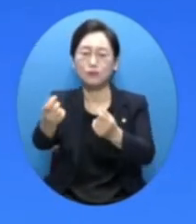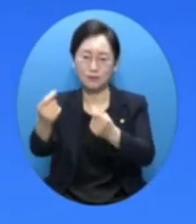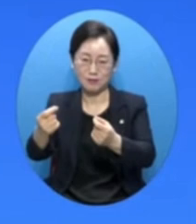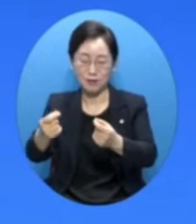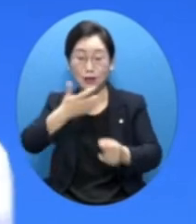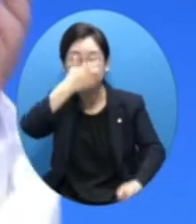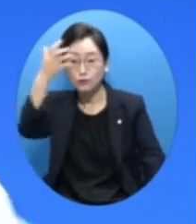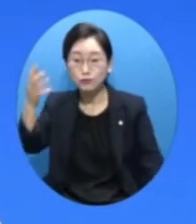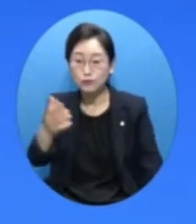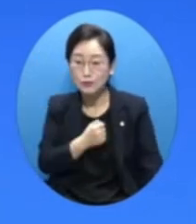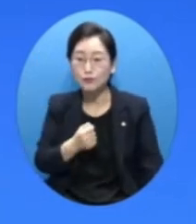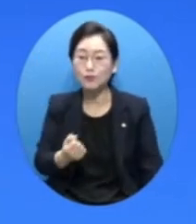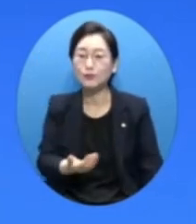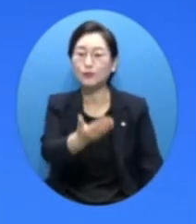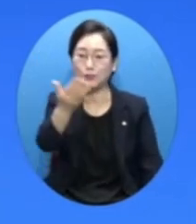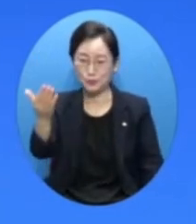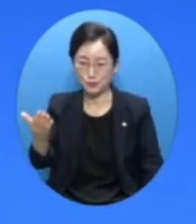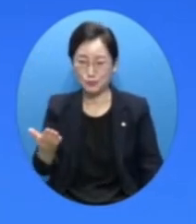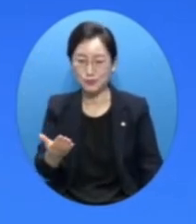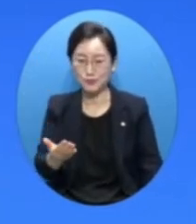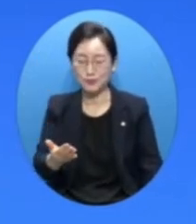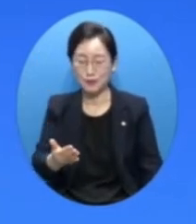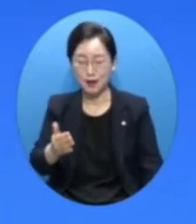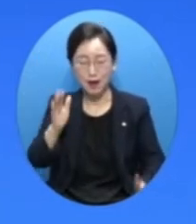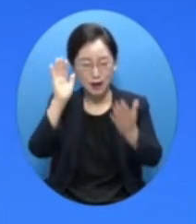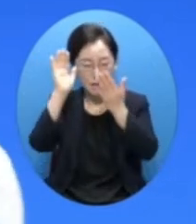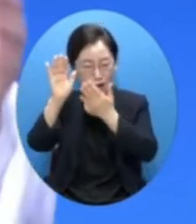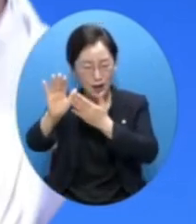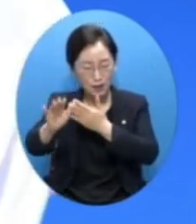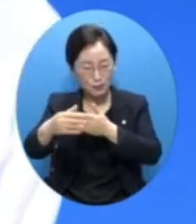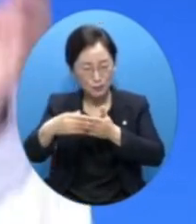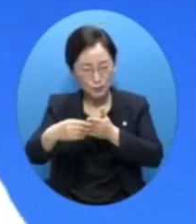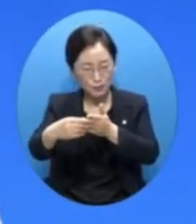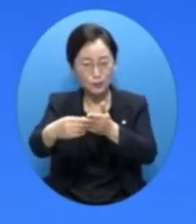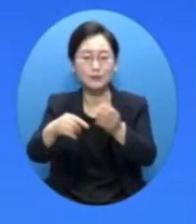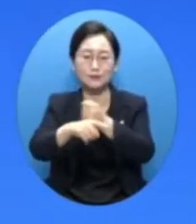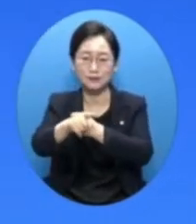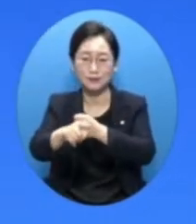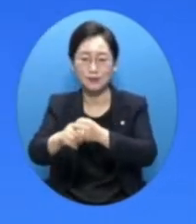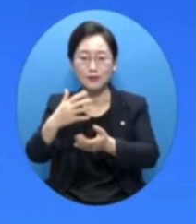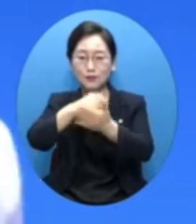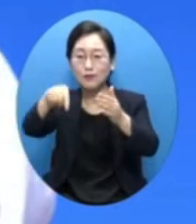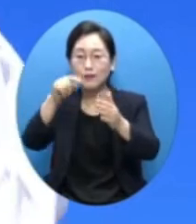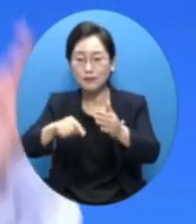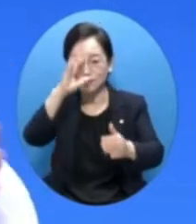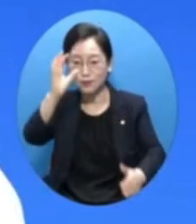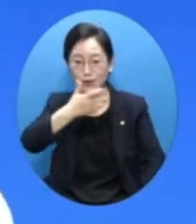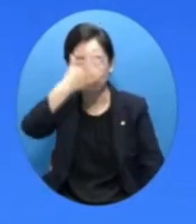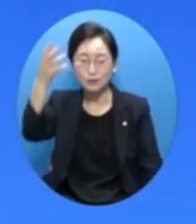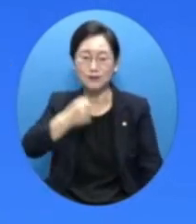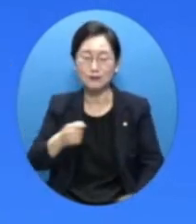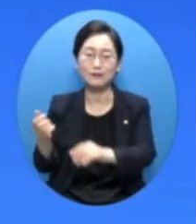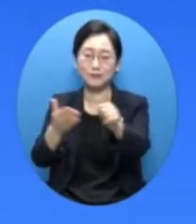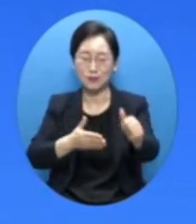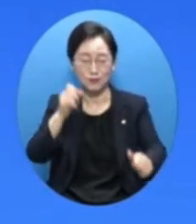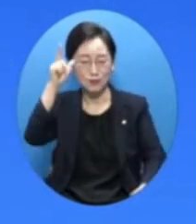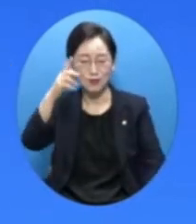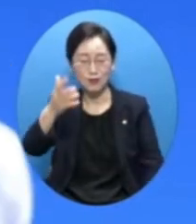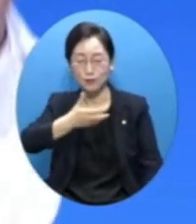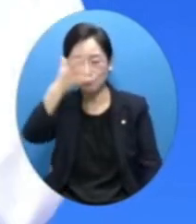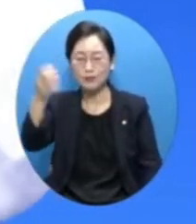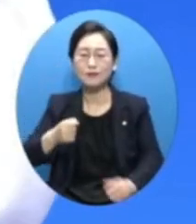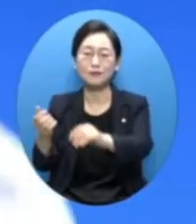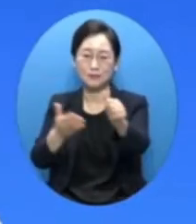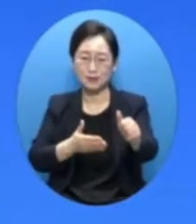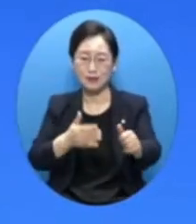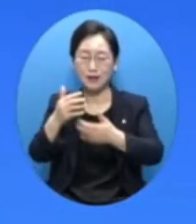꿈이 여러분이 꿈꾼 그 미래로 이끌어가는 것입니다. 주님 앞에서 거룩한 꿈을 꾸시기 바랍니다. 위대한 꿈을 꾸시기 바랍니다. 나를 통해서